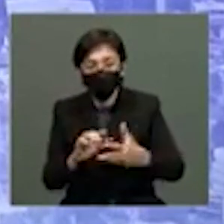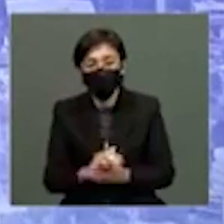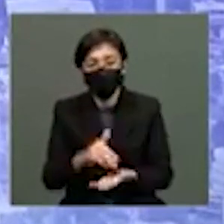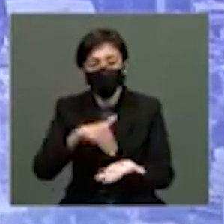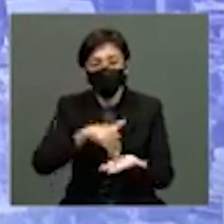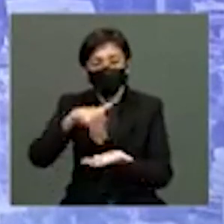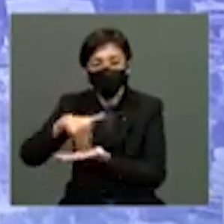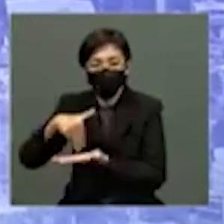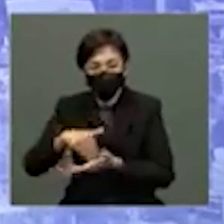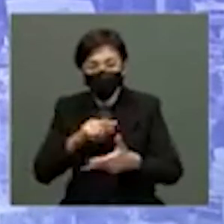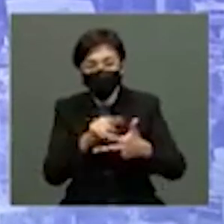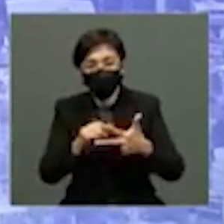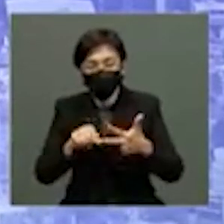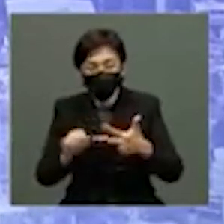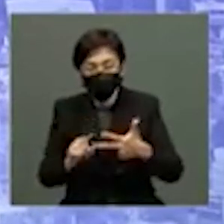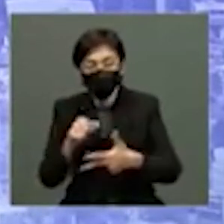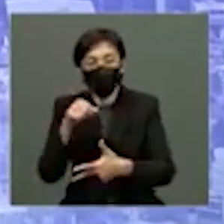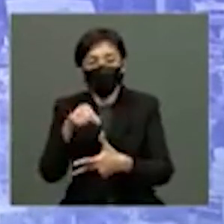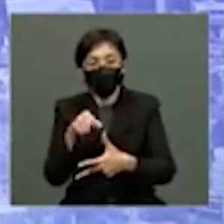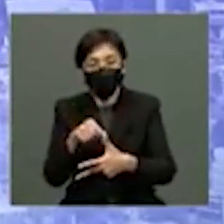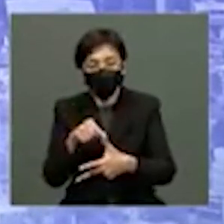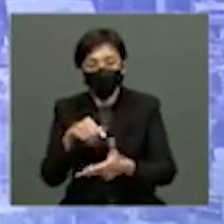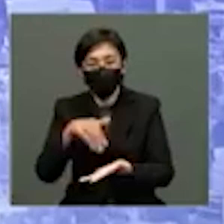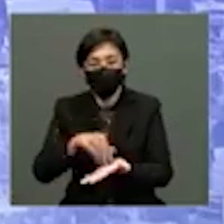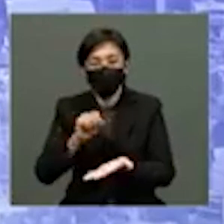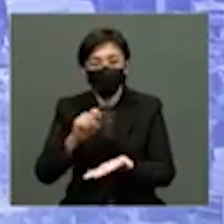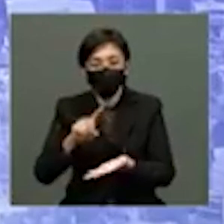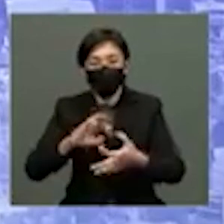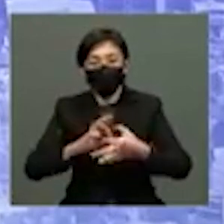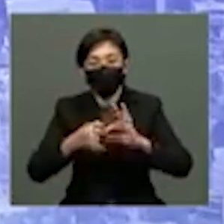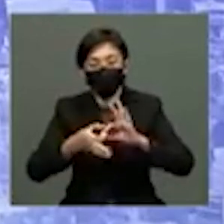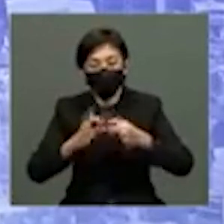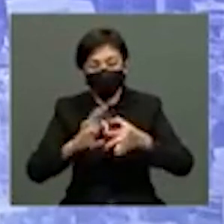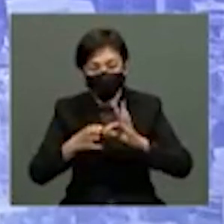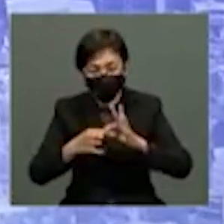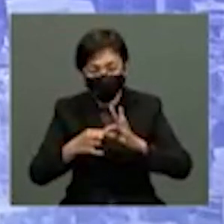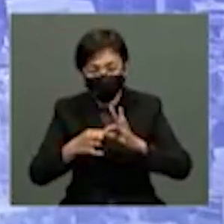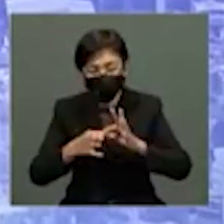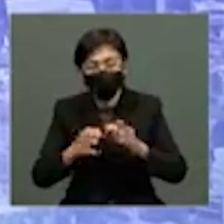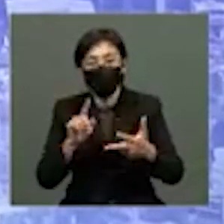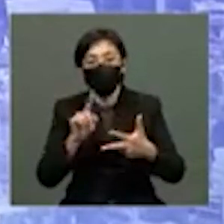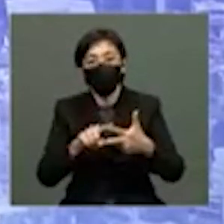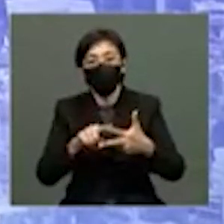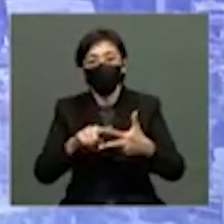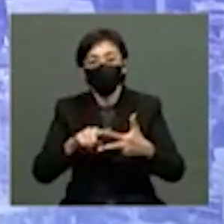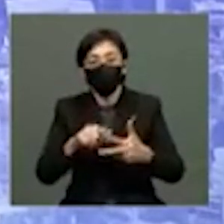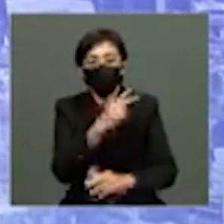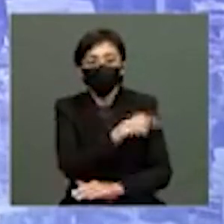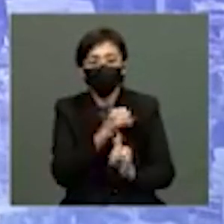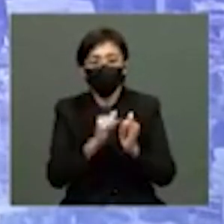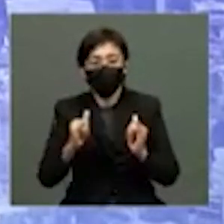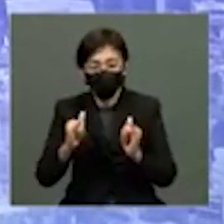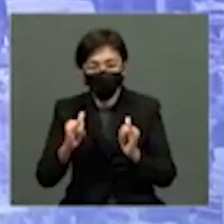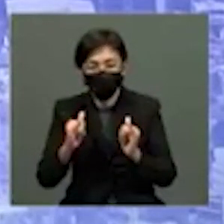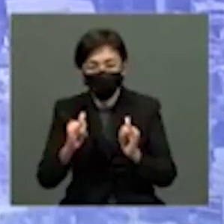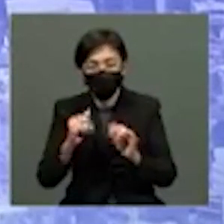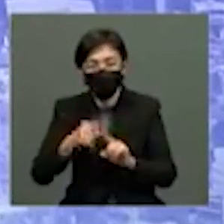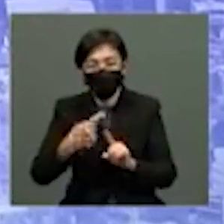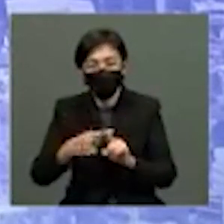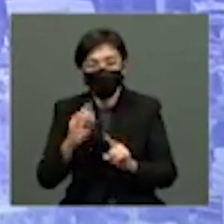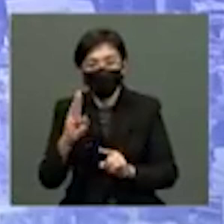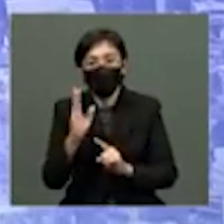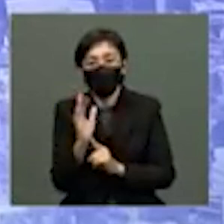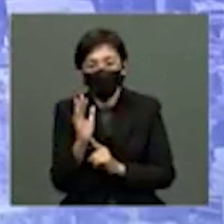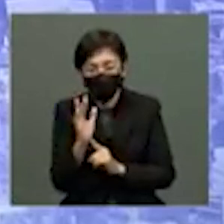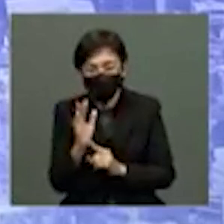ศักยภาพที่จะทำได้คือศูนย์กีฬาที่นิมิตบุตรสนามโรงพยาบาลสนามบางขุนเทียนและก็โรงพยาบ